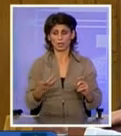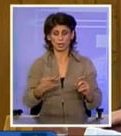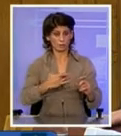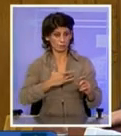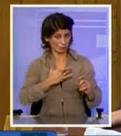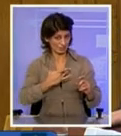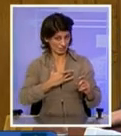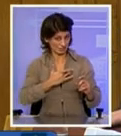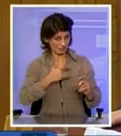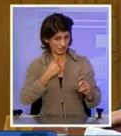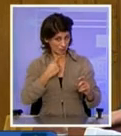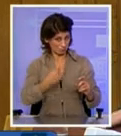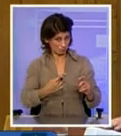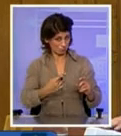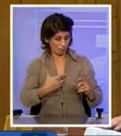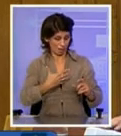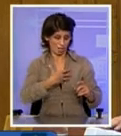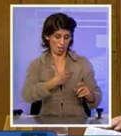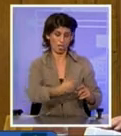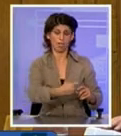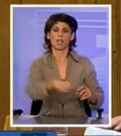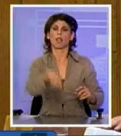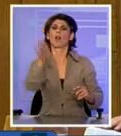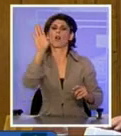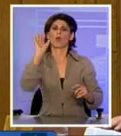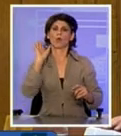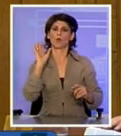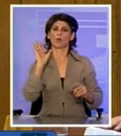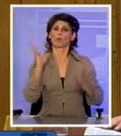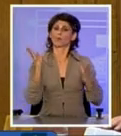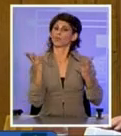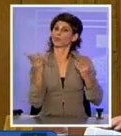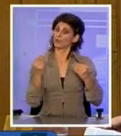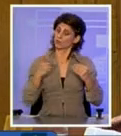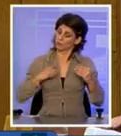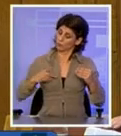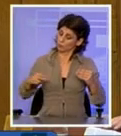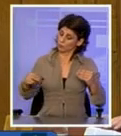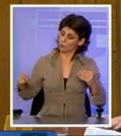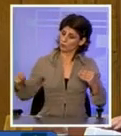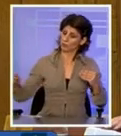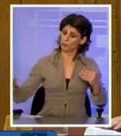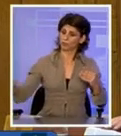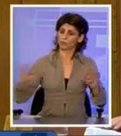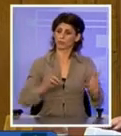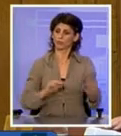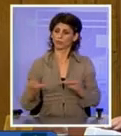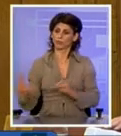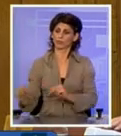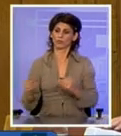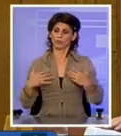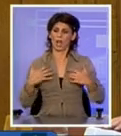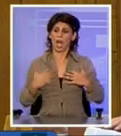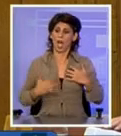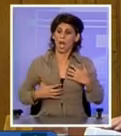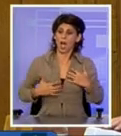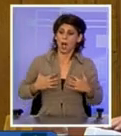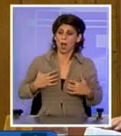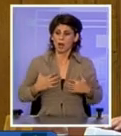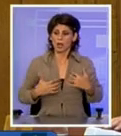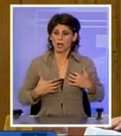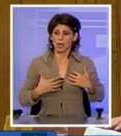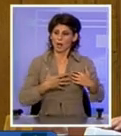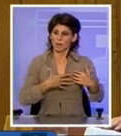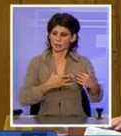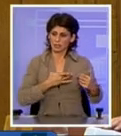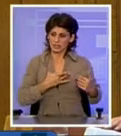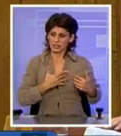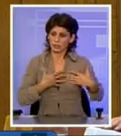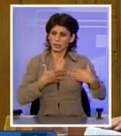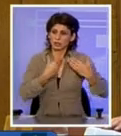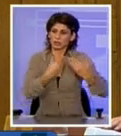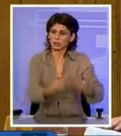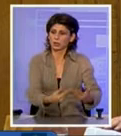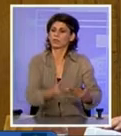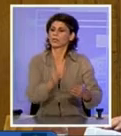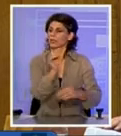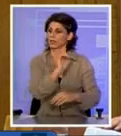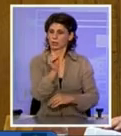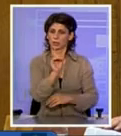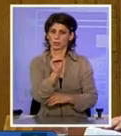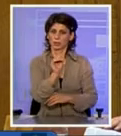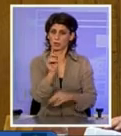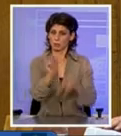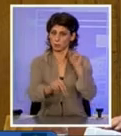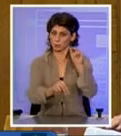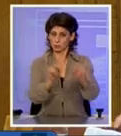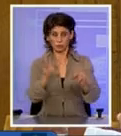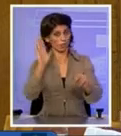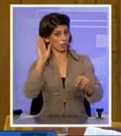όπως είπα, δεν θα την πάρετε. Όπως και πάρα πολλών συναδέλφων που έχουμε τις ίδιες αγωνίες. Την ψήφο μου θα την κρίνω αφού